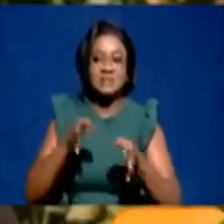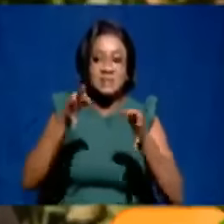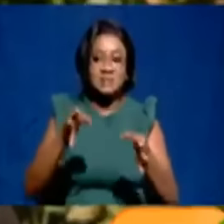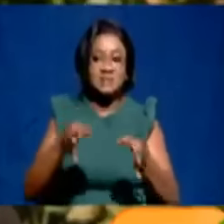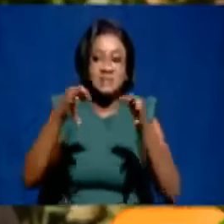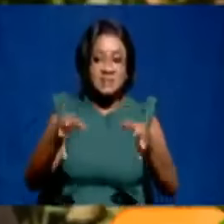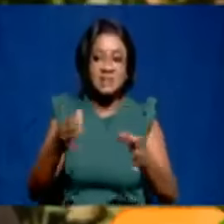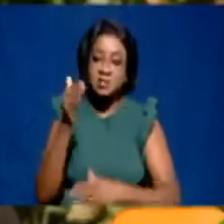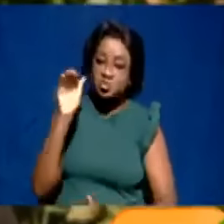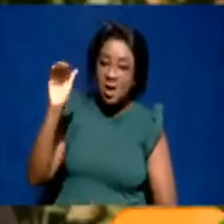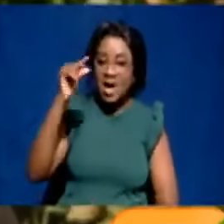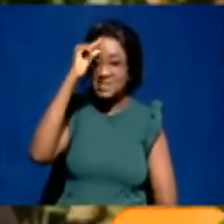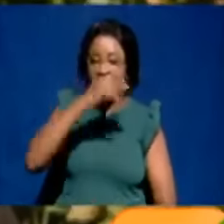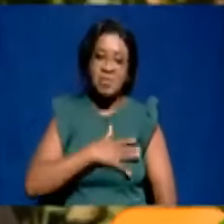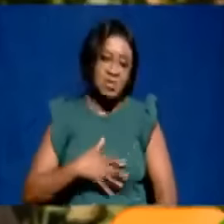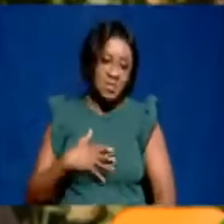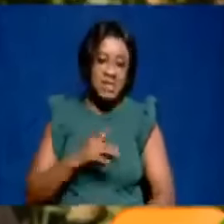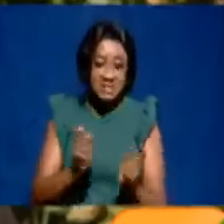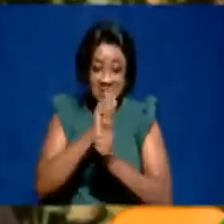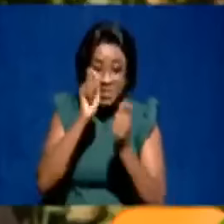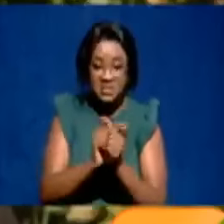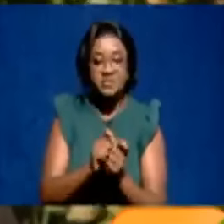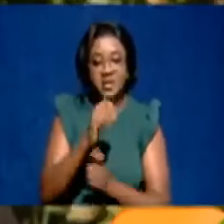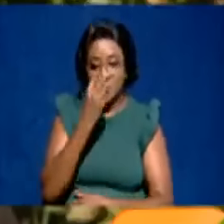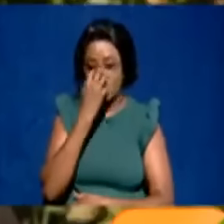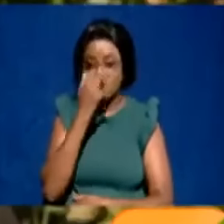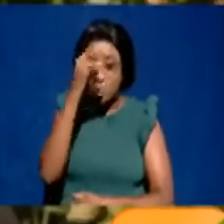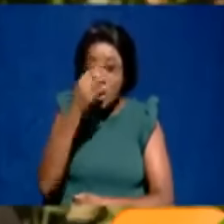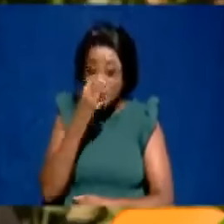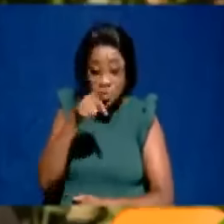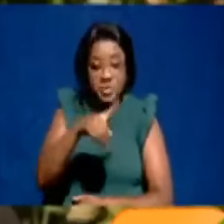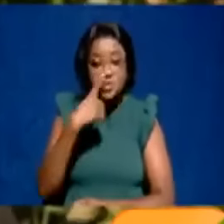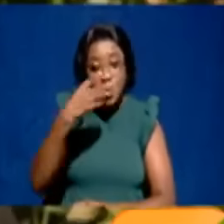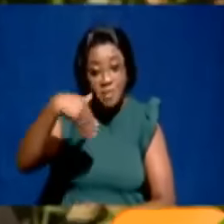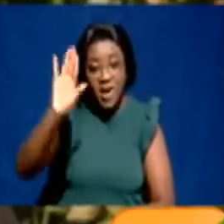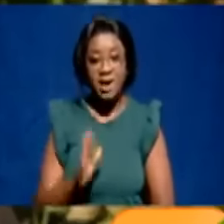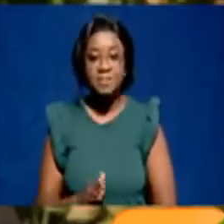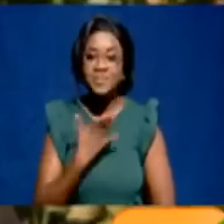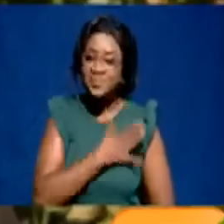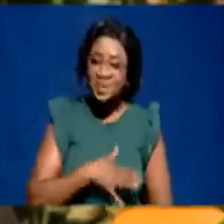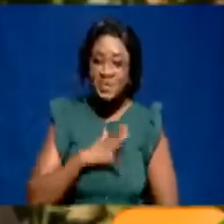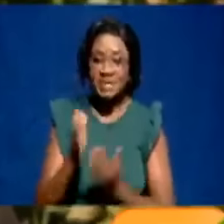government, especially the president of Kenya, because this is his home area, can he assist us